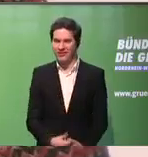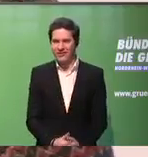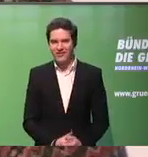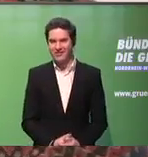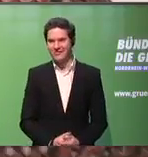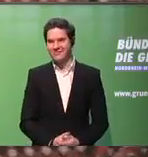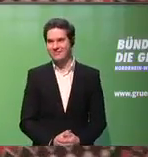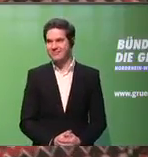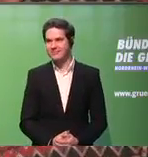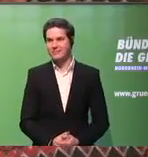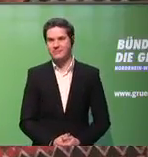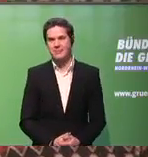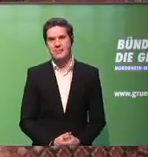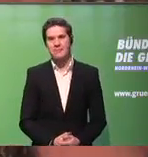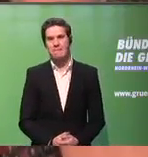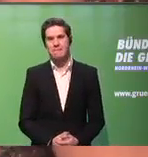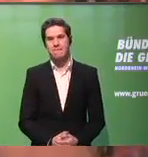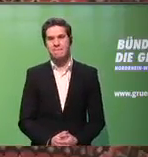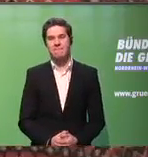Also die.